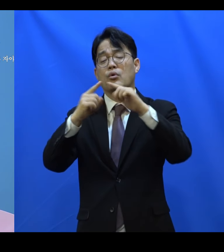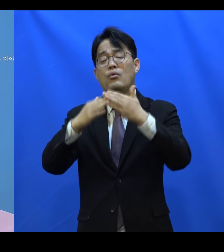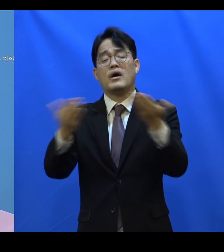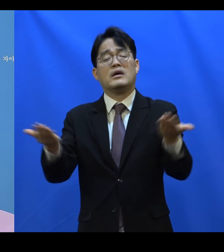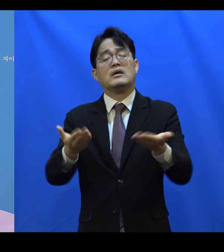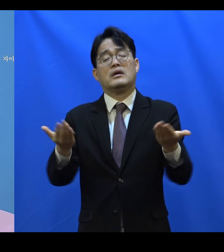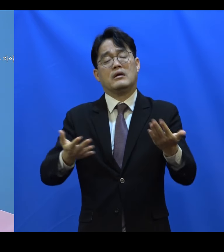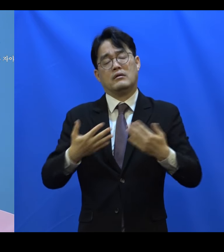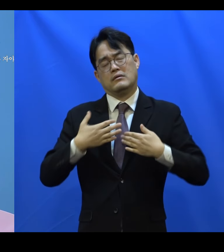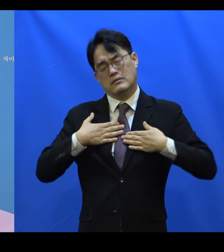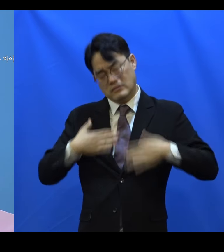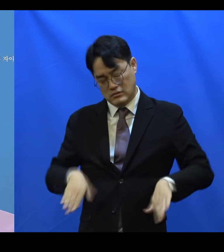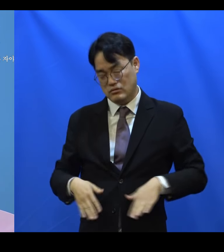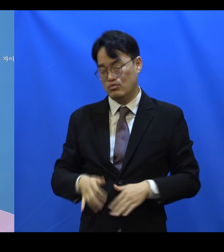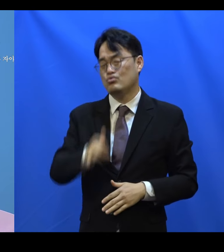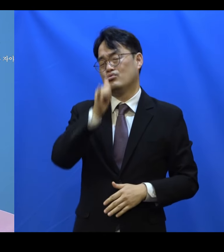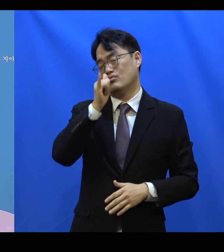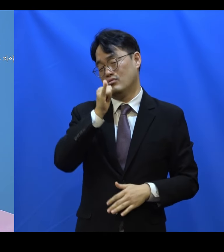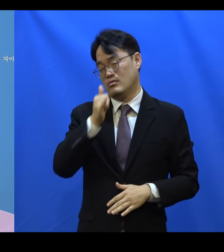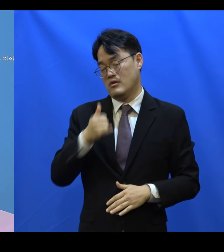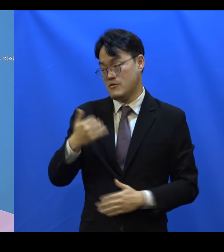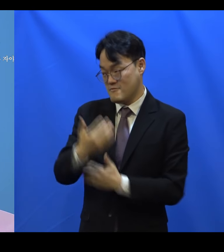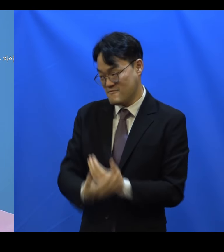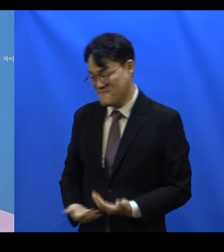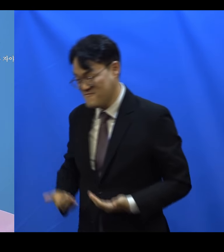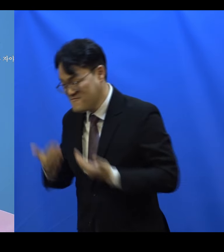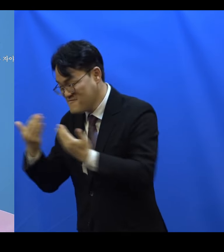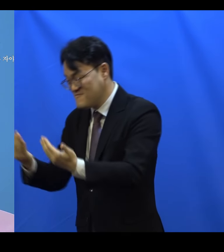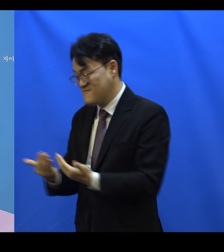봉사하다 보면 지쳐요. 그죠?